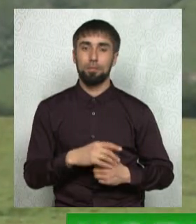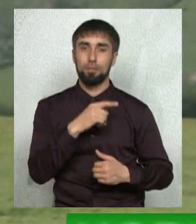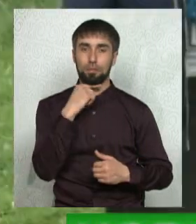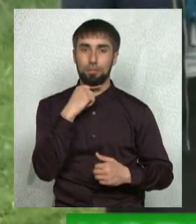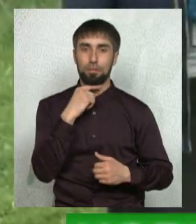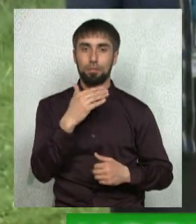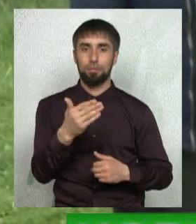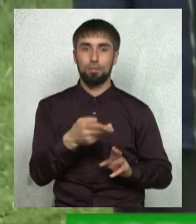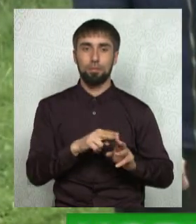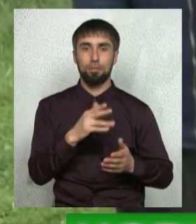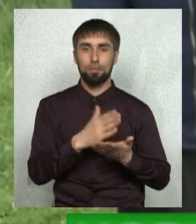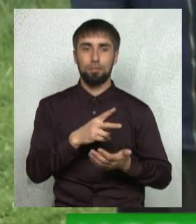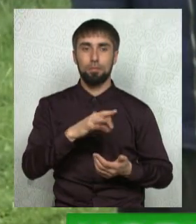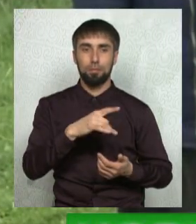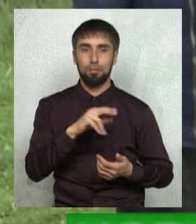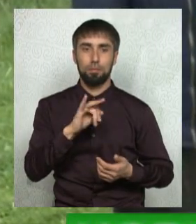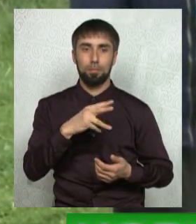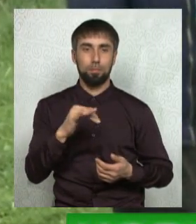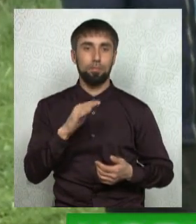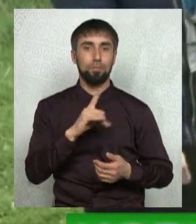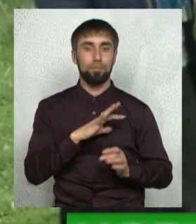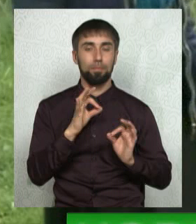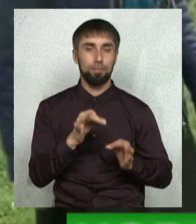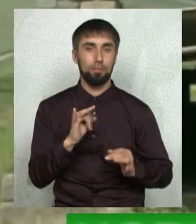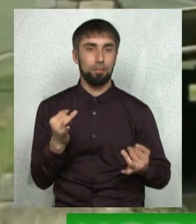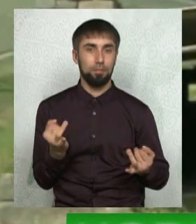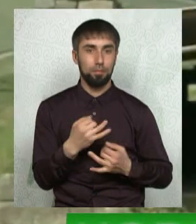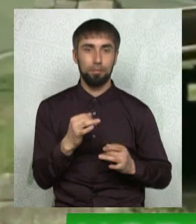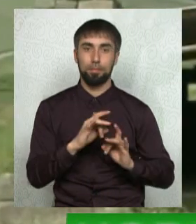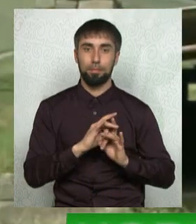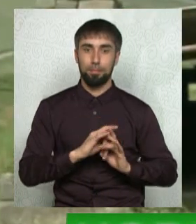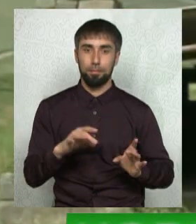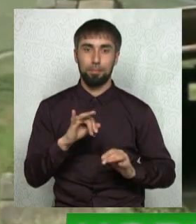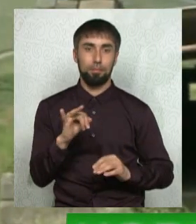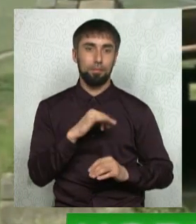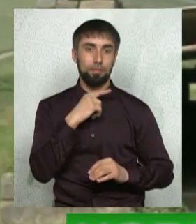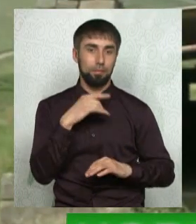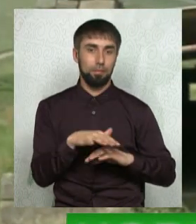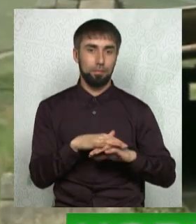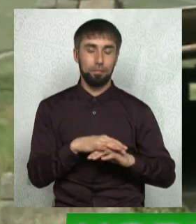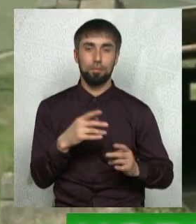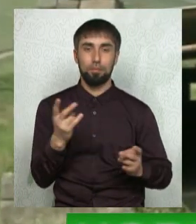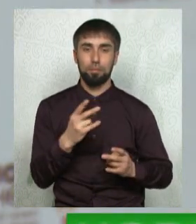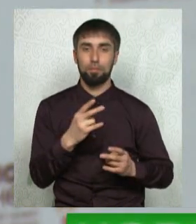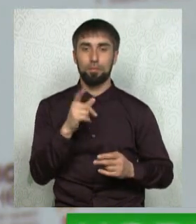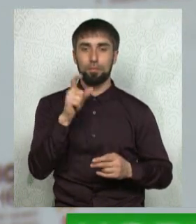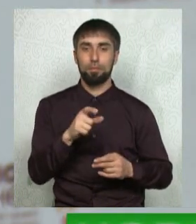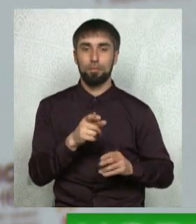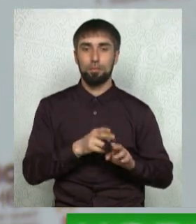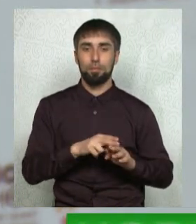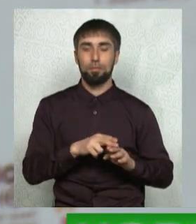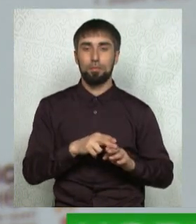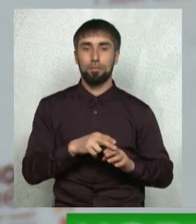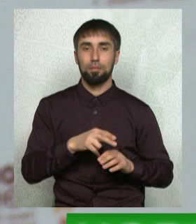Ингушетия – кладезь легенд и мифов, а чтобы правильно, а главное интересно преподнести историю ингушского народа, нужны квалифицированные